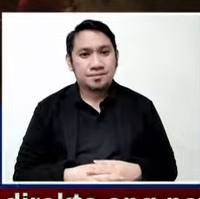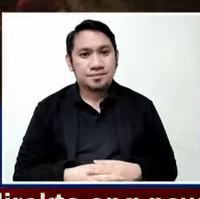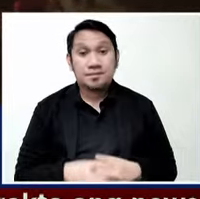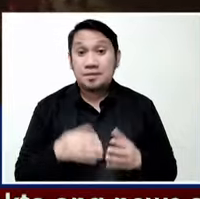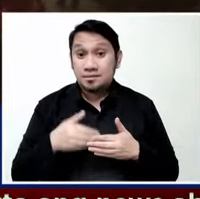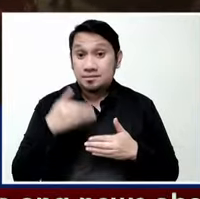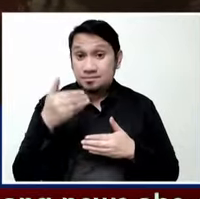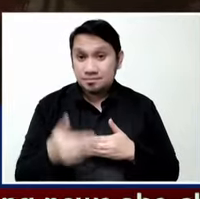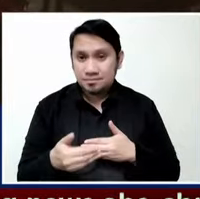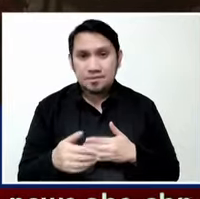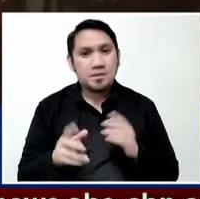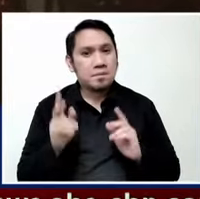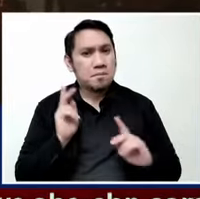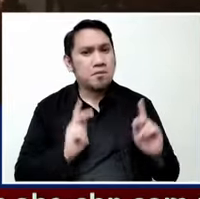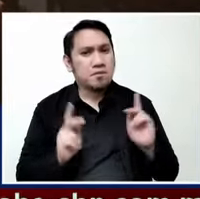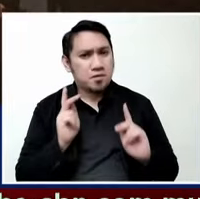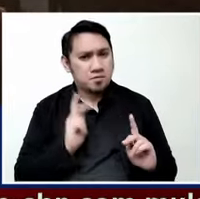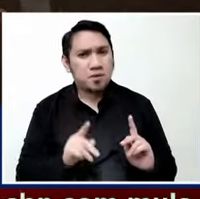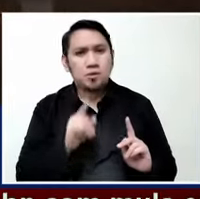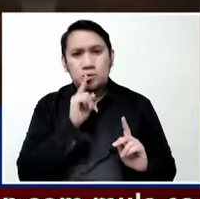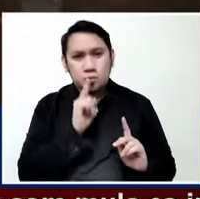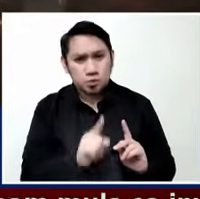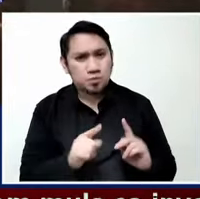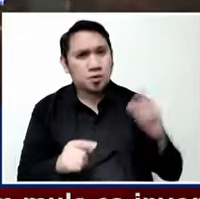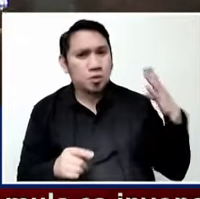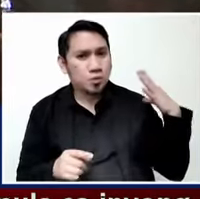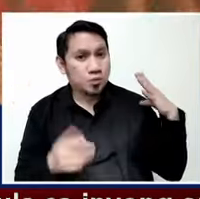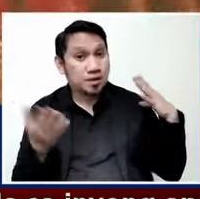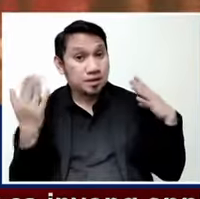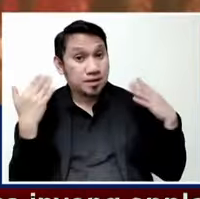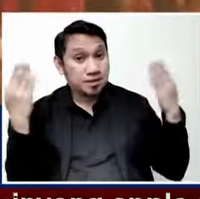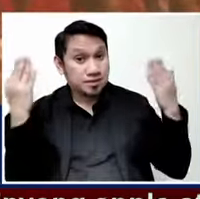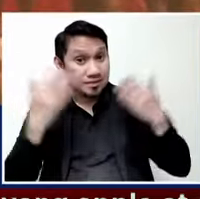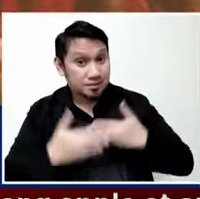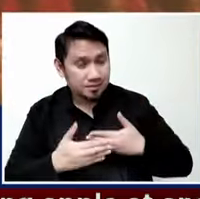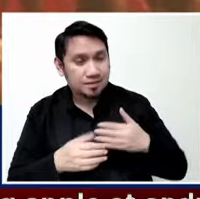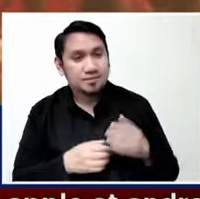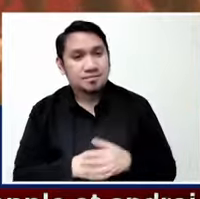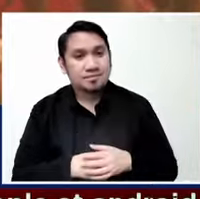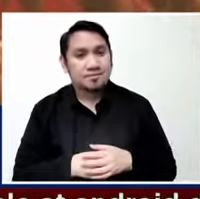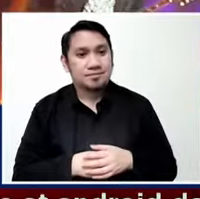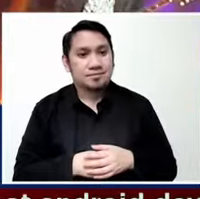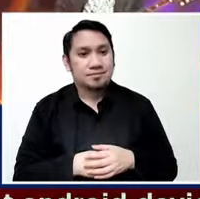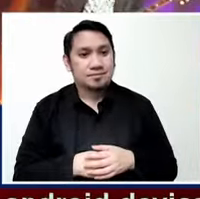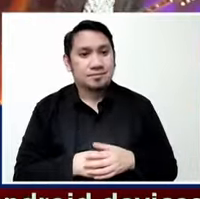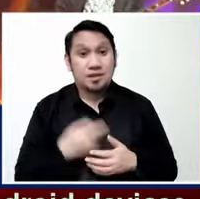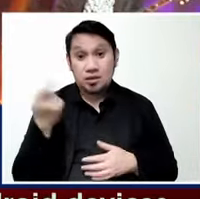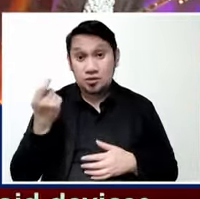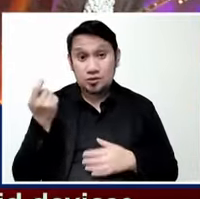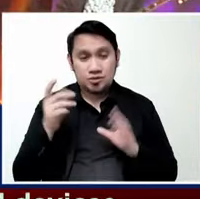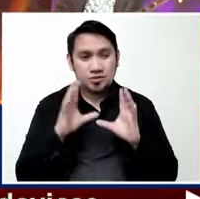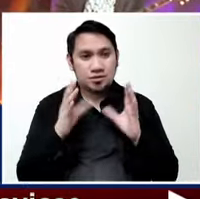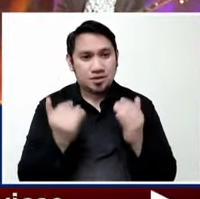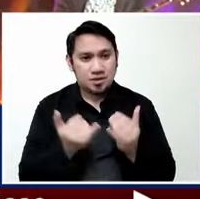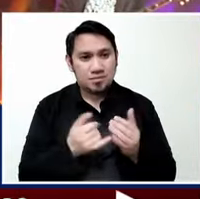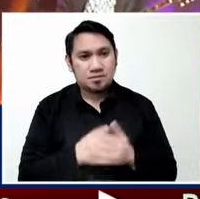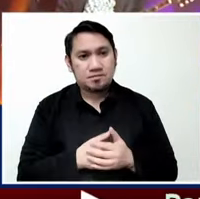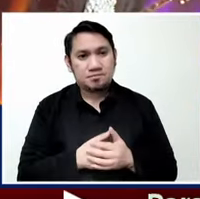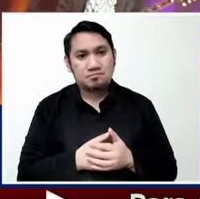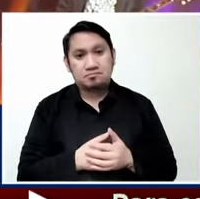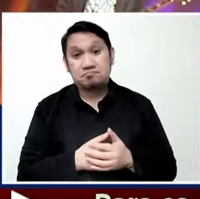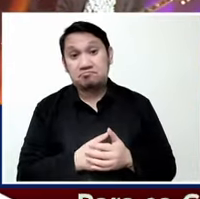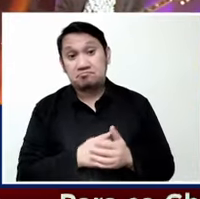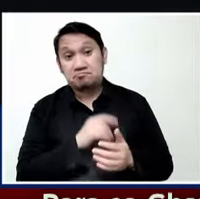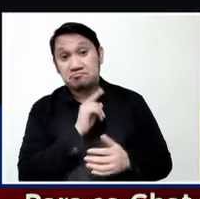Samantala, ilang performances ang tunay na inabangan kagabi sa concert ng isang insurance company. Mula sa mga Gen Z bands at artists